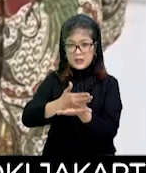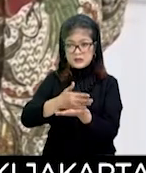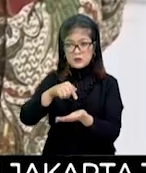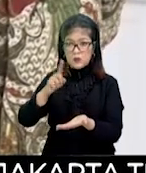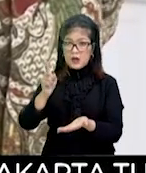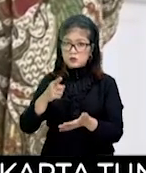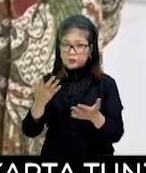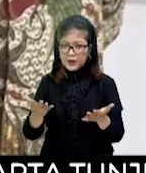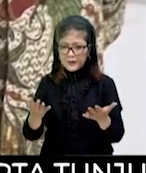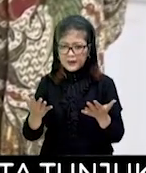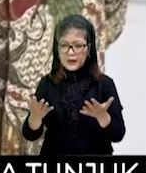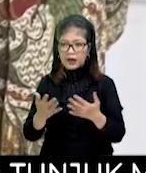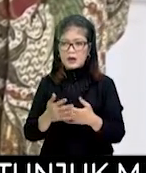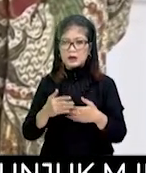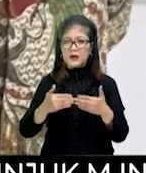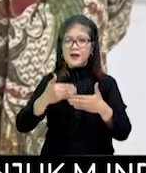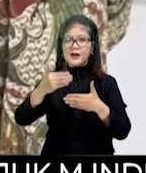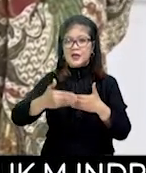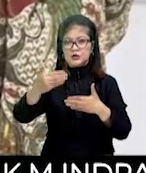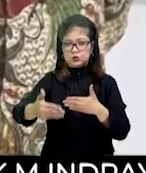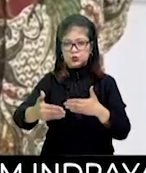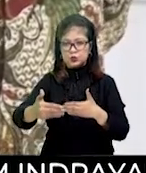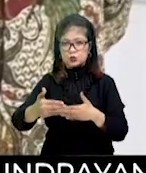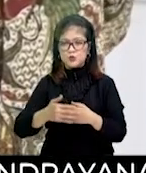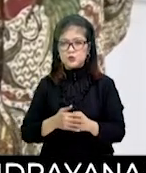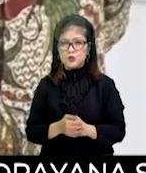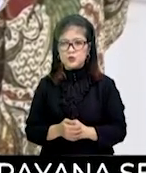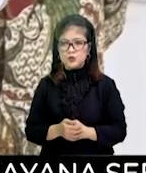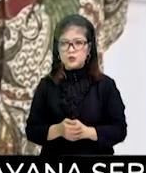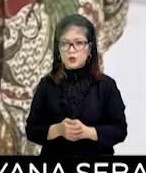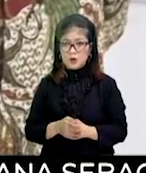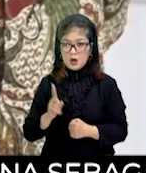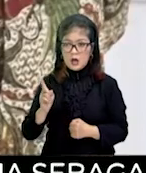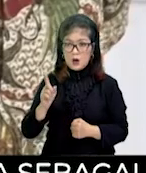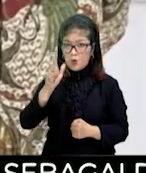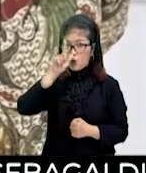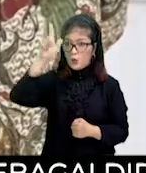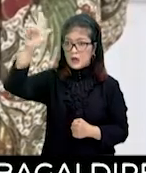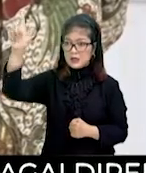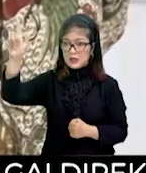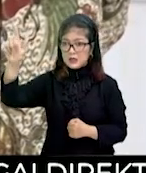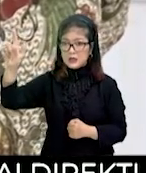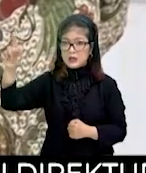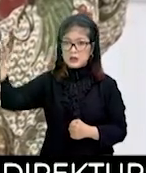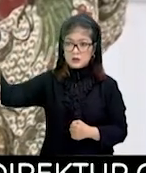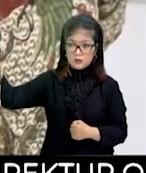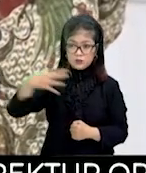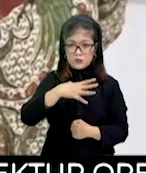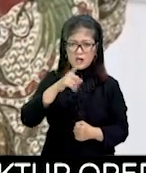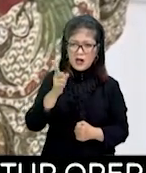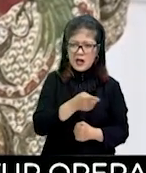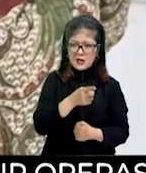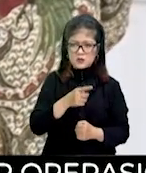beberapa hal langkah. Pertama memang yang datang dari luar negeri. Ini kita betul-betul perketat, bahkan